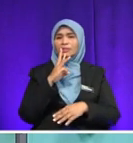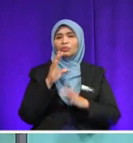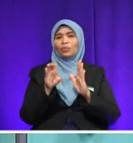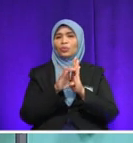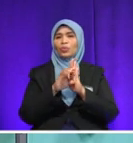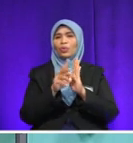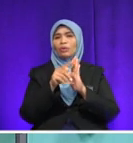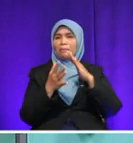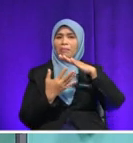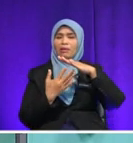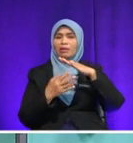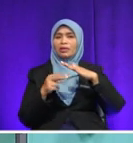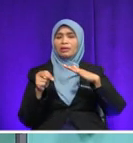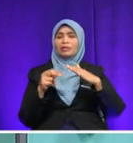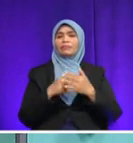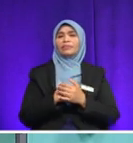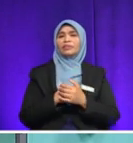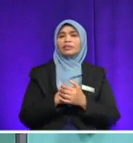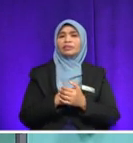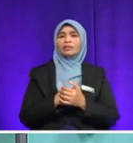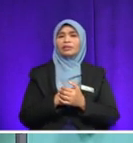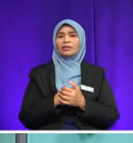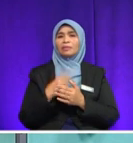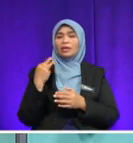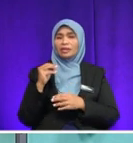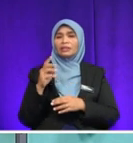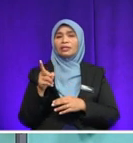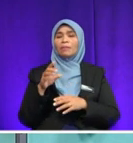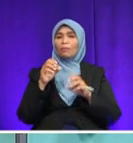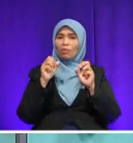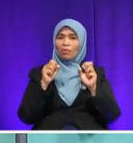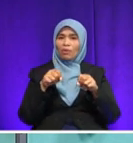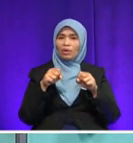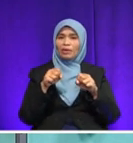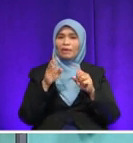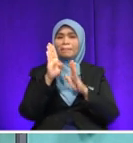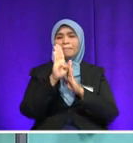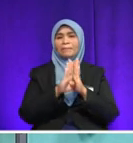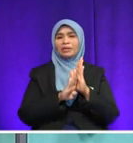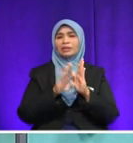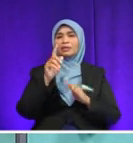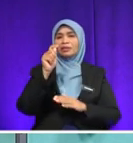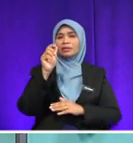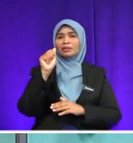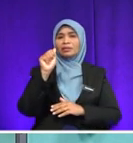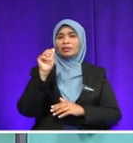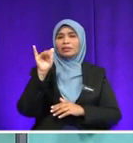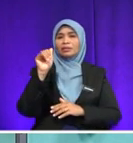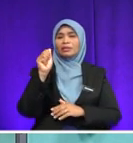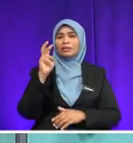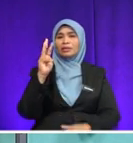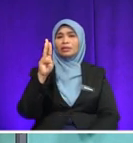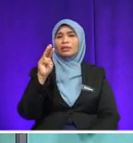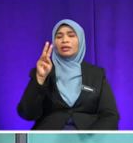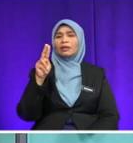Tak Begitu kena tangan semua ini kalau kena ini habislah maka dia bolehlah bertayamu saja tak perlulah Ustaz saya enggak